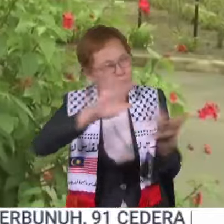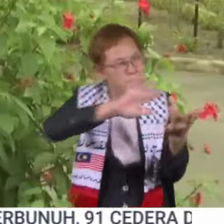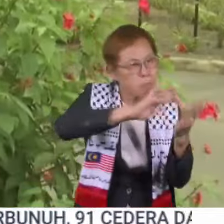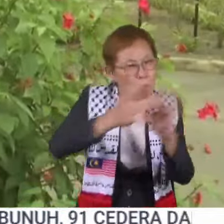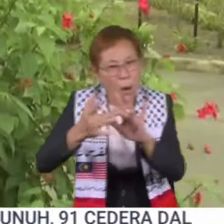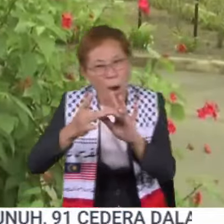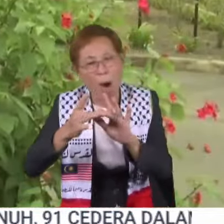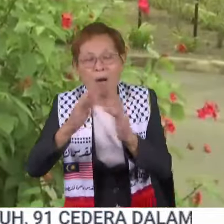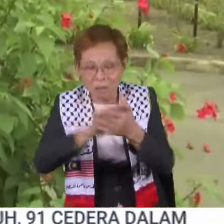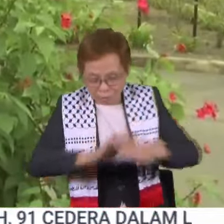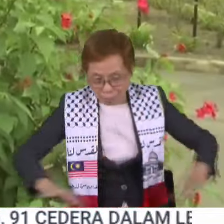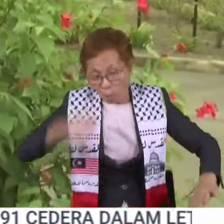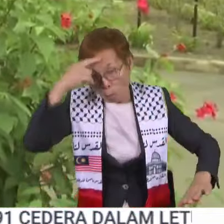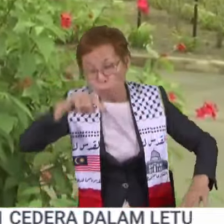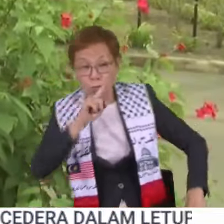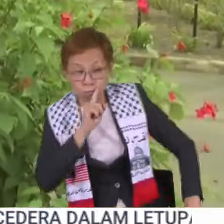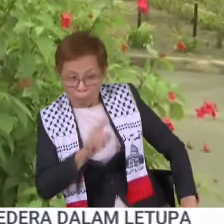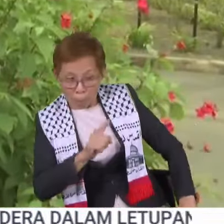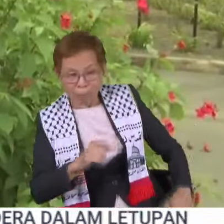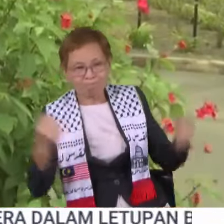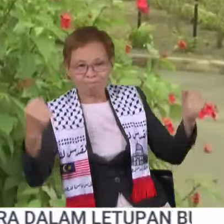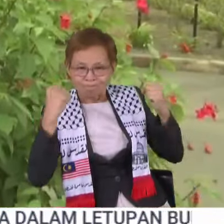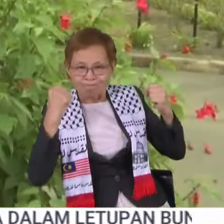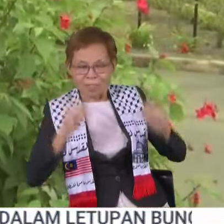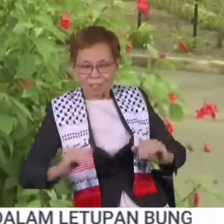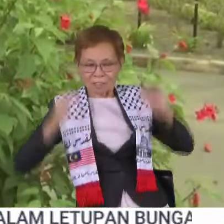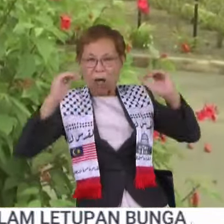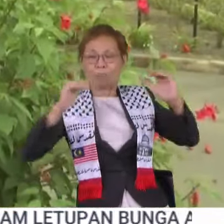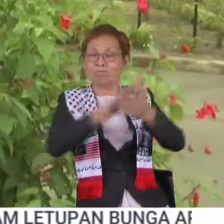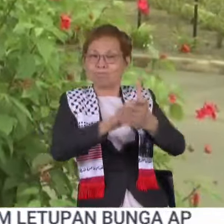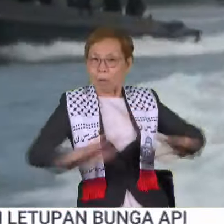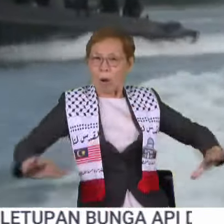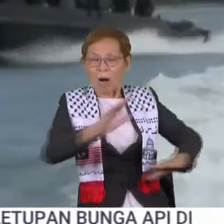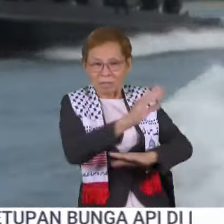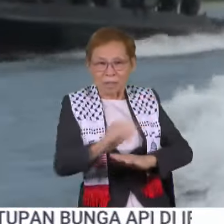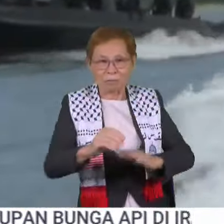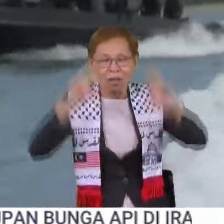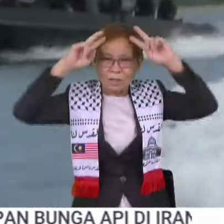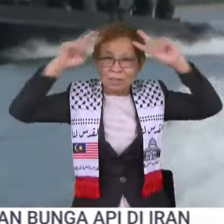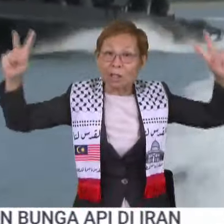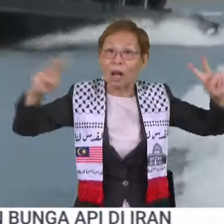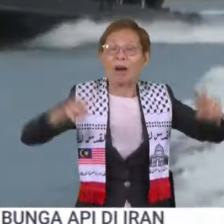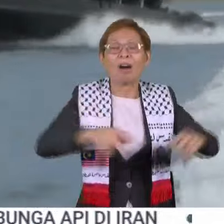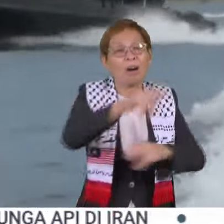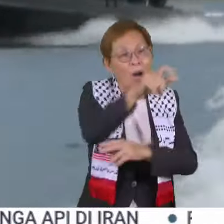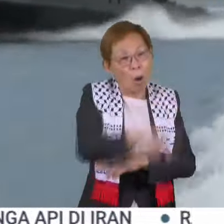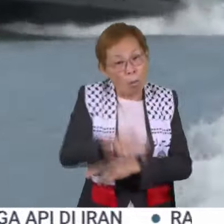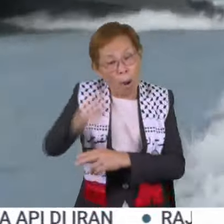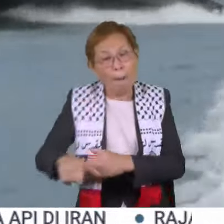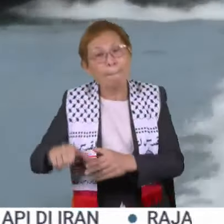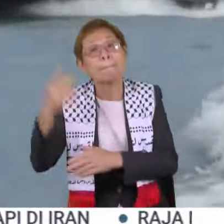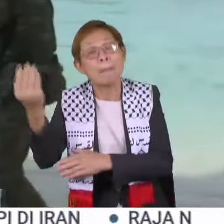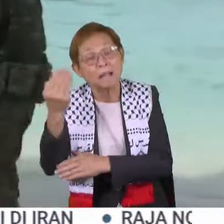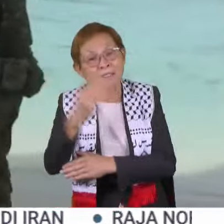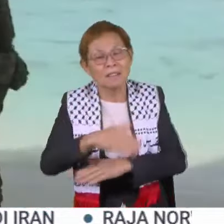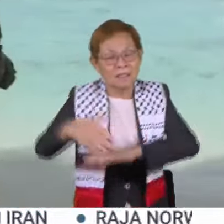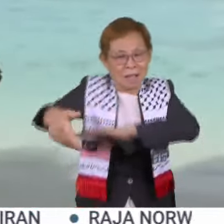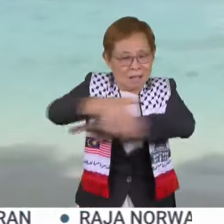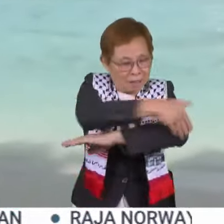operasi keselamatan bagi memastikan kabilan tahap keselamatan dan Ketaman awam bukan sahaja di sempadan